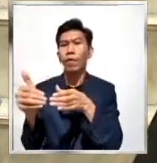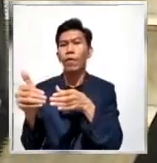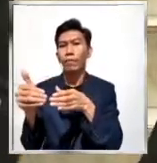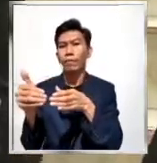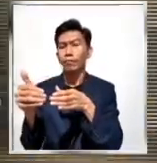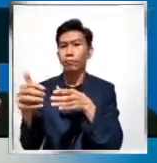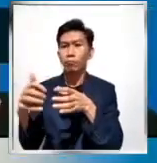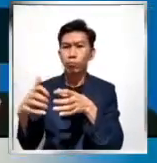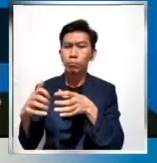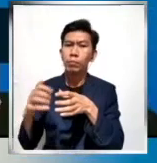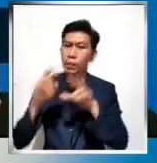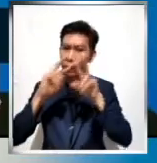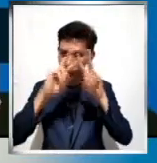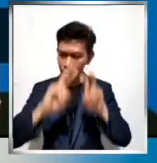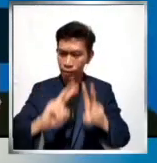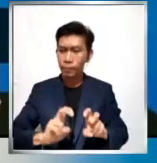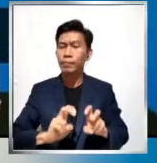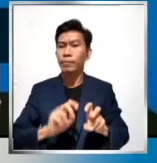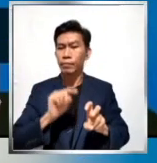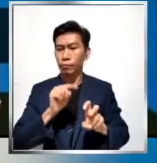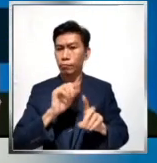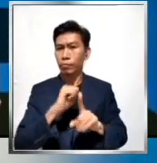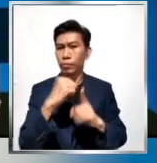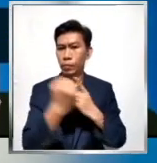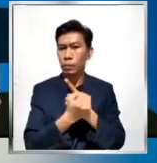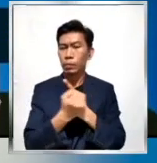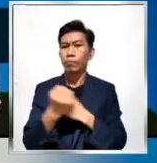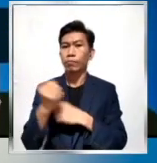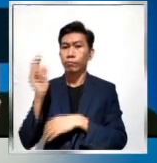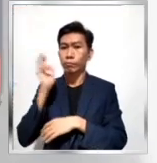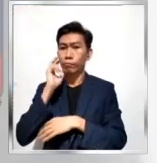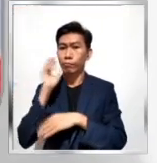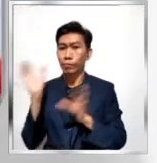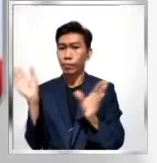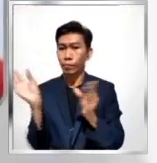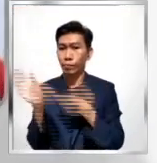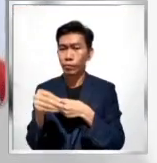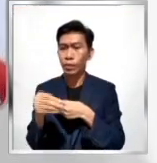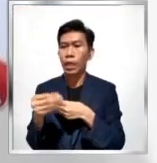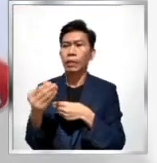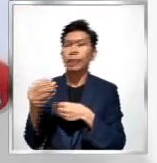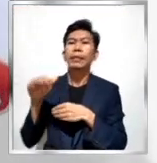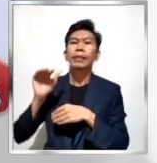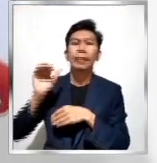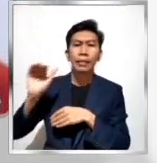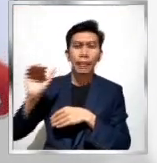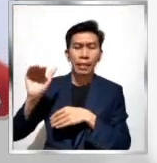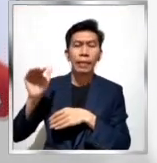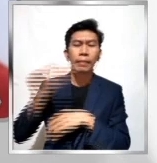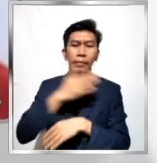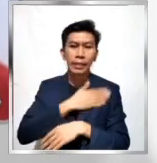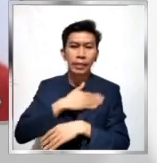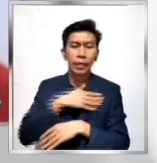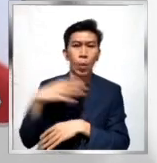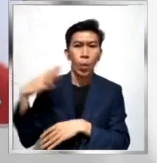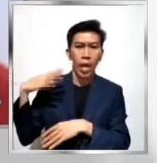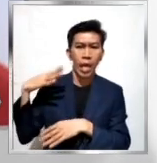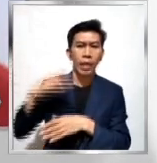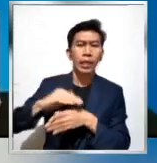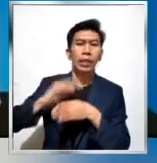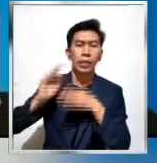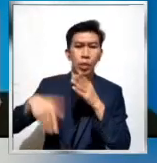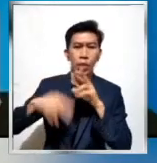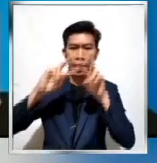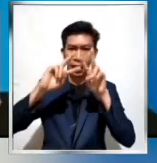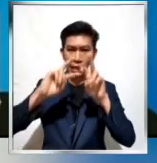investigating team para rito. Ang palasyo naman, nanawagang hintayin ang resulta ng investigasyon. Antayin po natin ang investigasyon ng pulisya